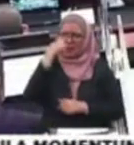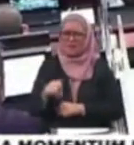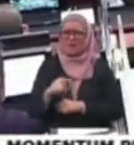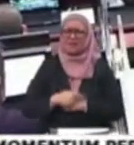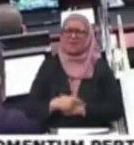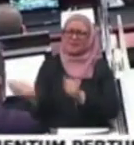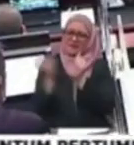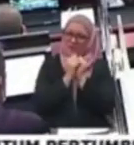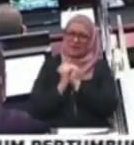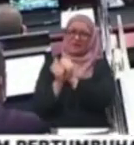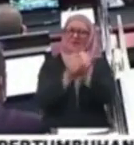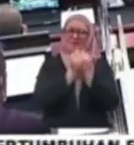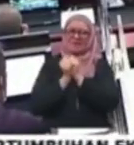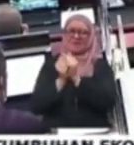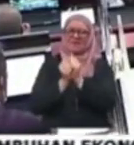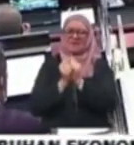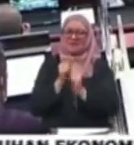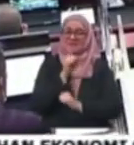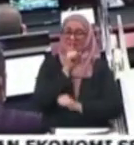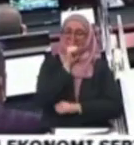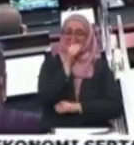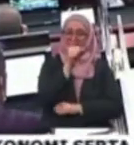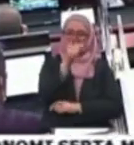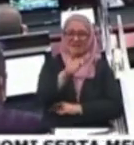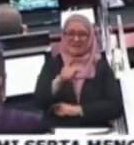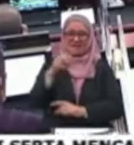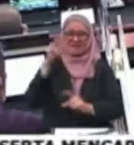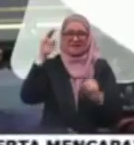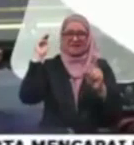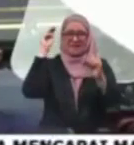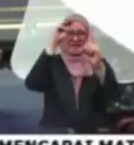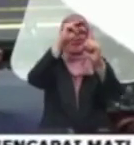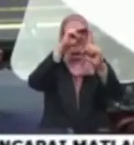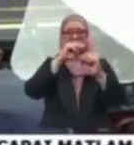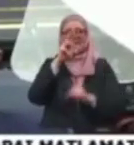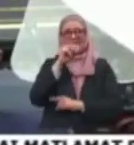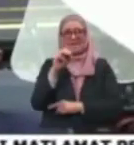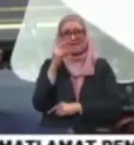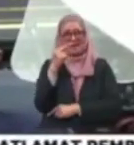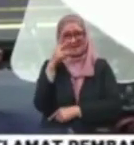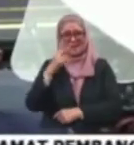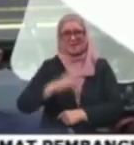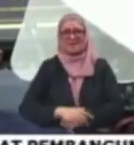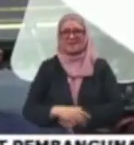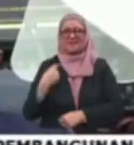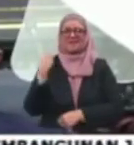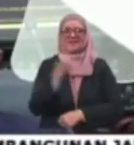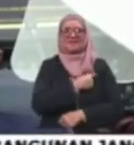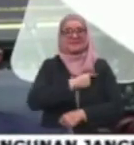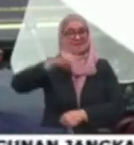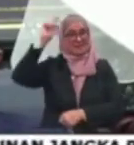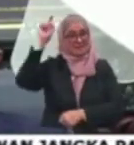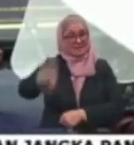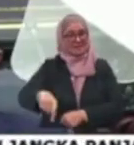untuk bersama-sama merealisasikan matlamat RMK12. Kita mesti mendakap